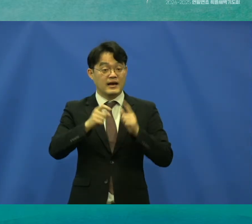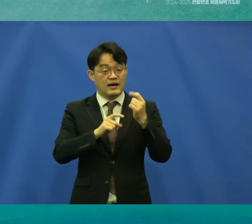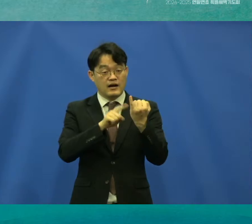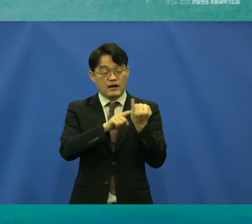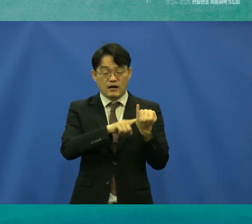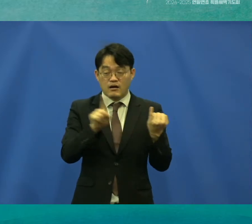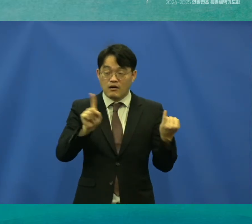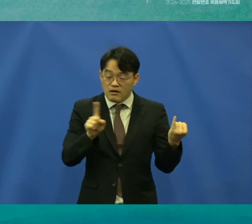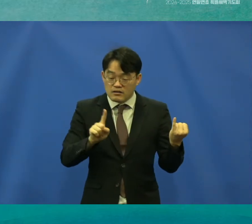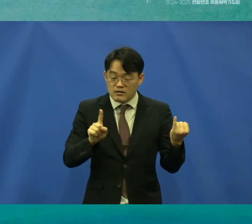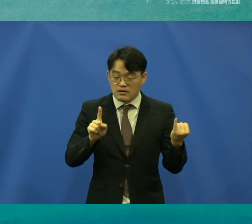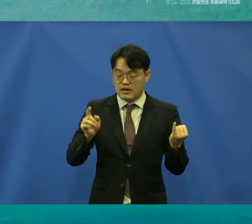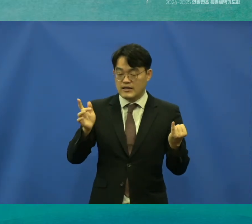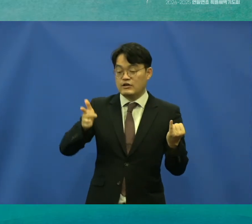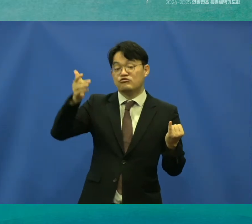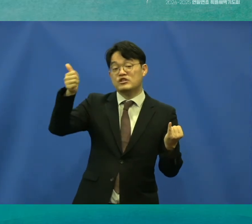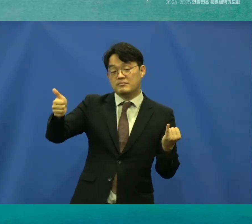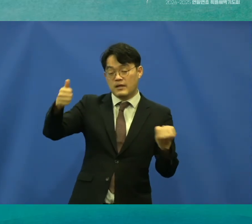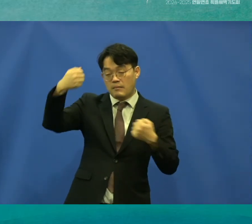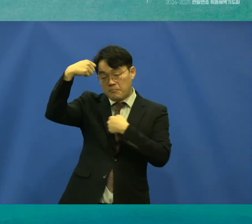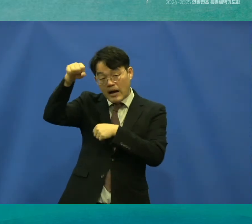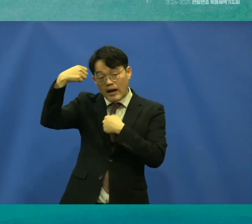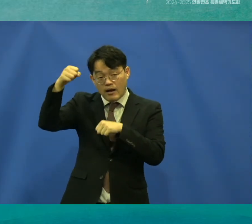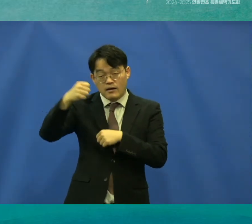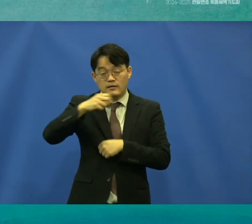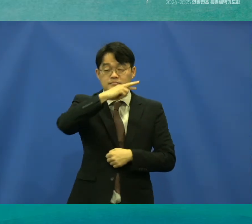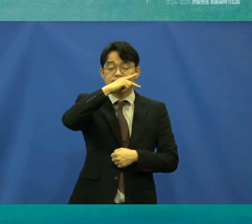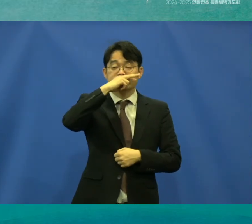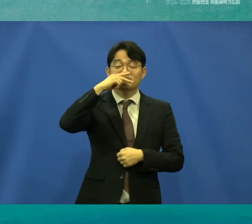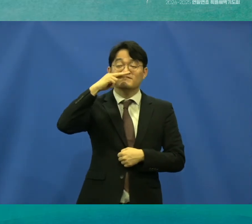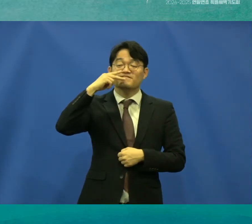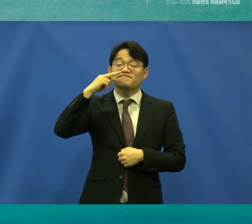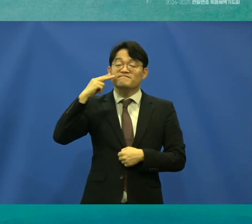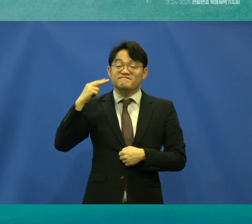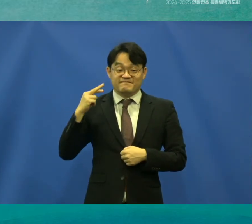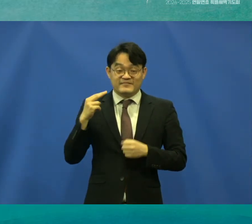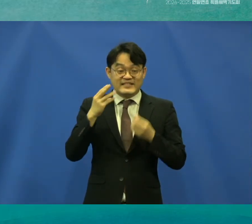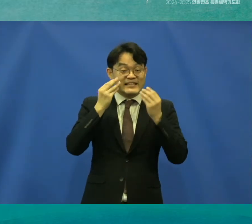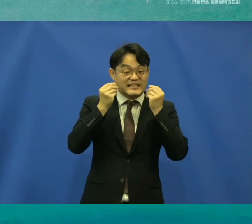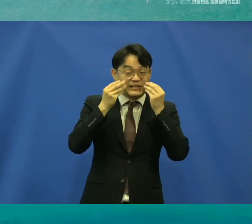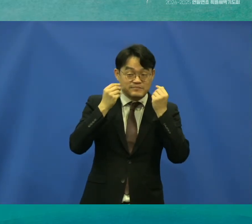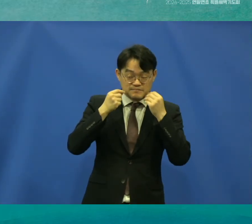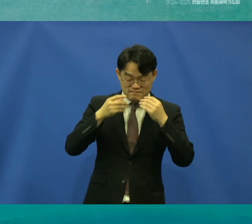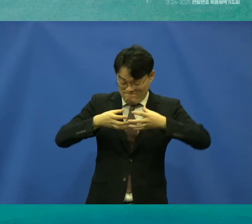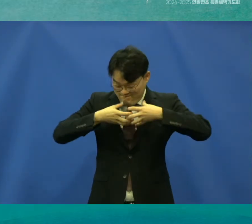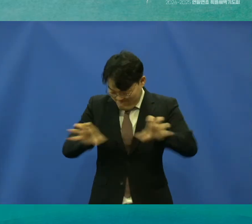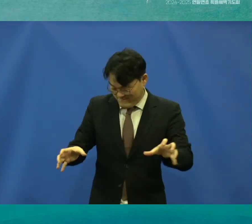가룟유다는 그게 낭비라고 화를 냅니다. 보세요, 여러분. 화를 내요.